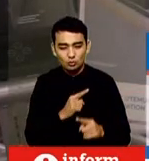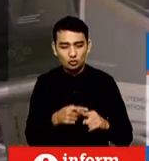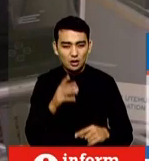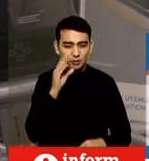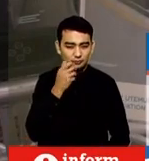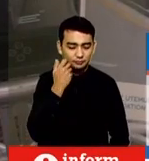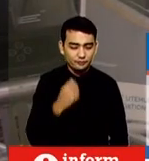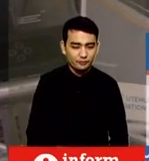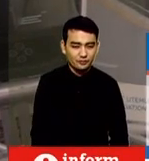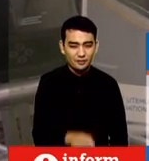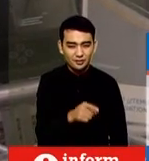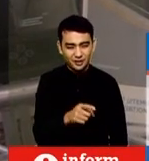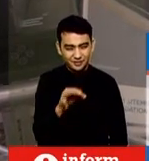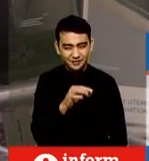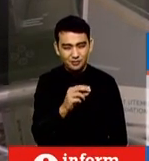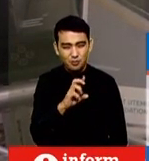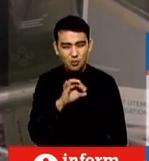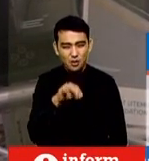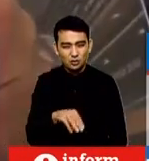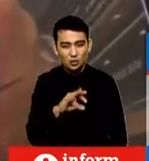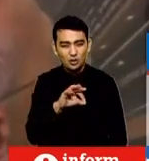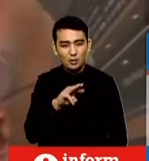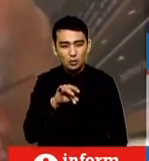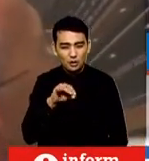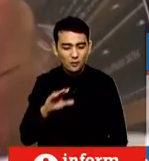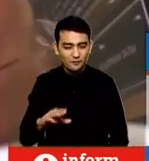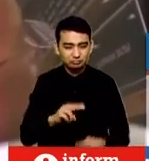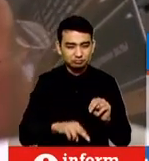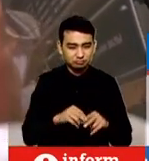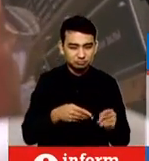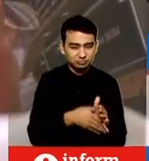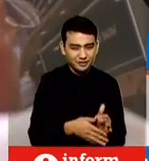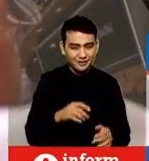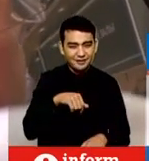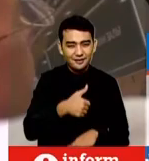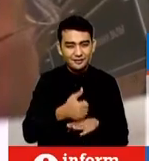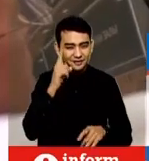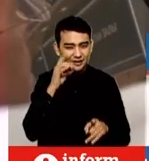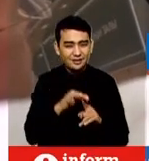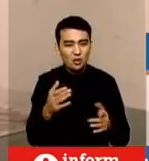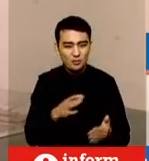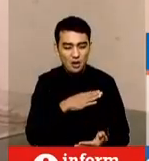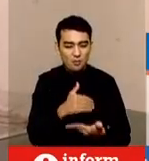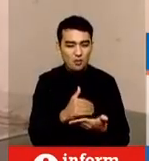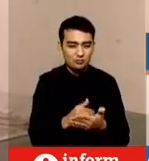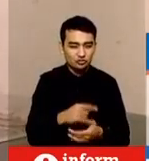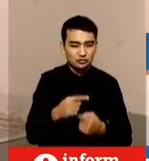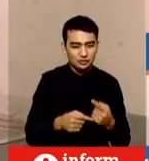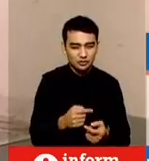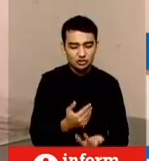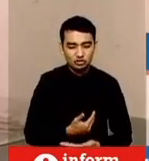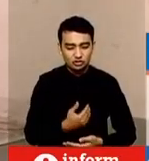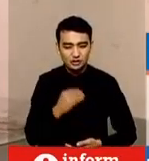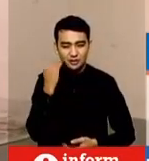Болат Өтемұратов қорының жеке қаражатына бой көтеріп жатыр. Қордың өкілдері басты мақсатымыз инновациялық жобалар арқылы тұрғындардың өмір